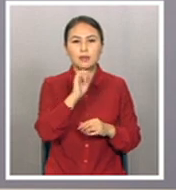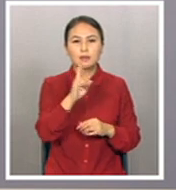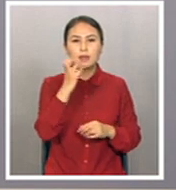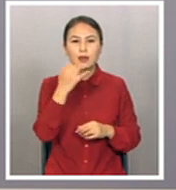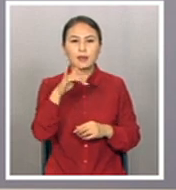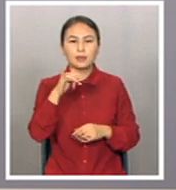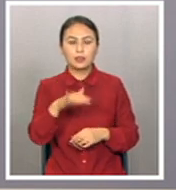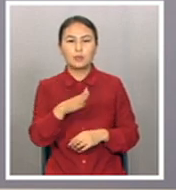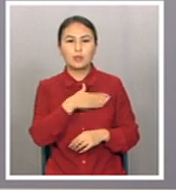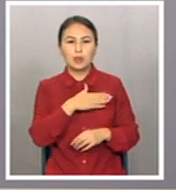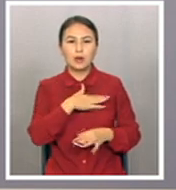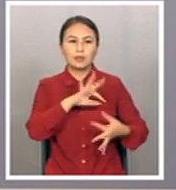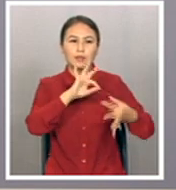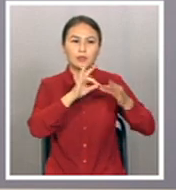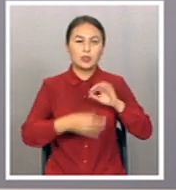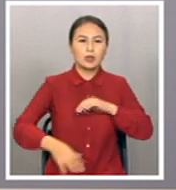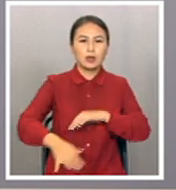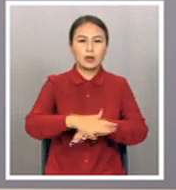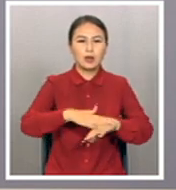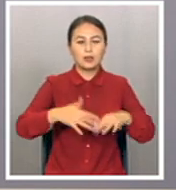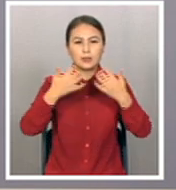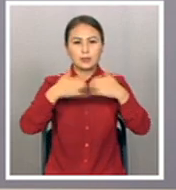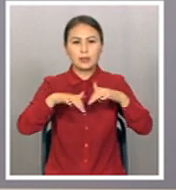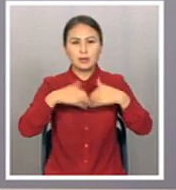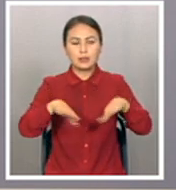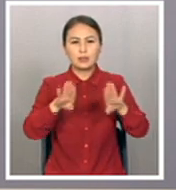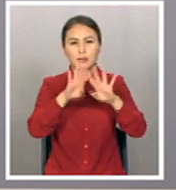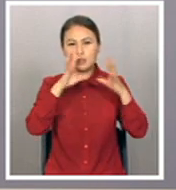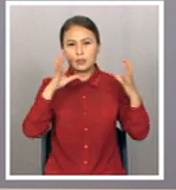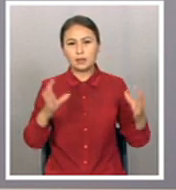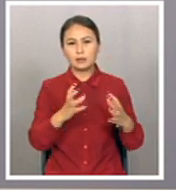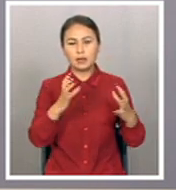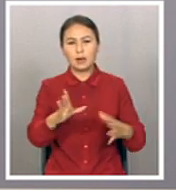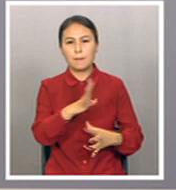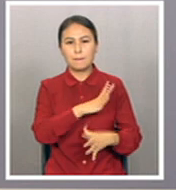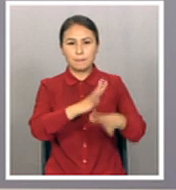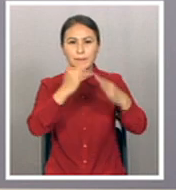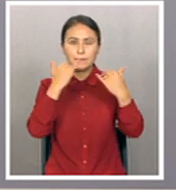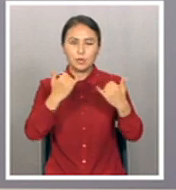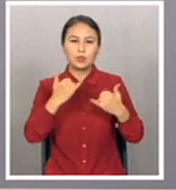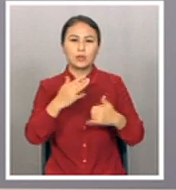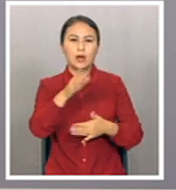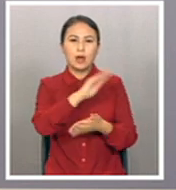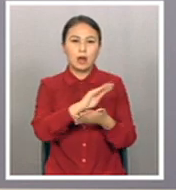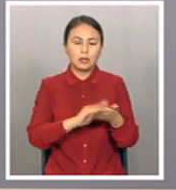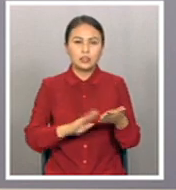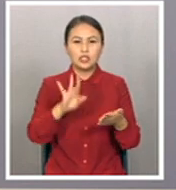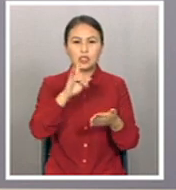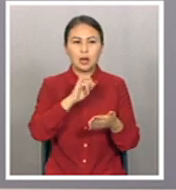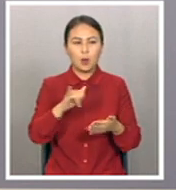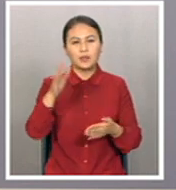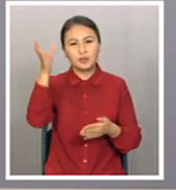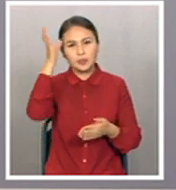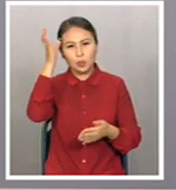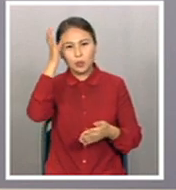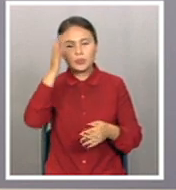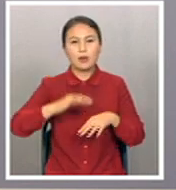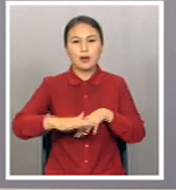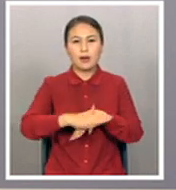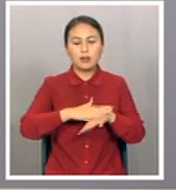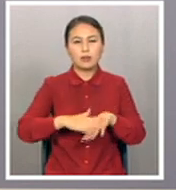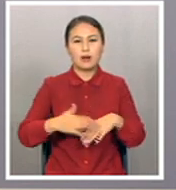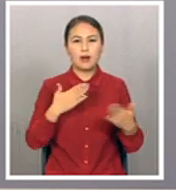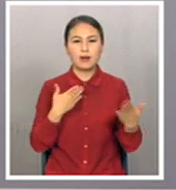рухани мұралары халық санасында сақталған. Бүгін ақын, жырау, философ, халық